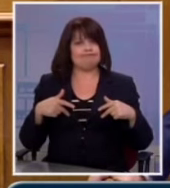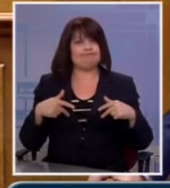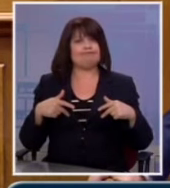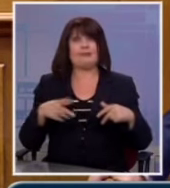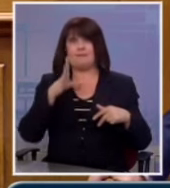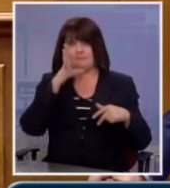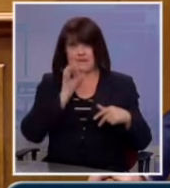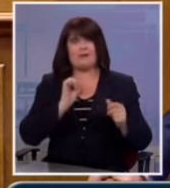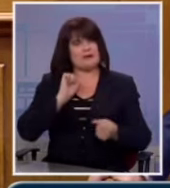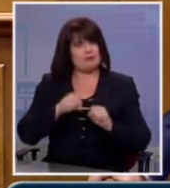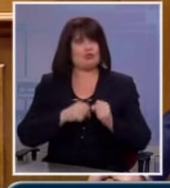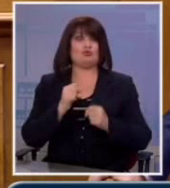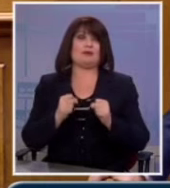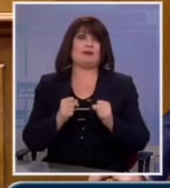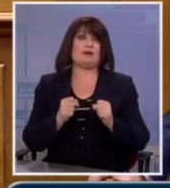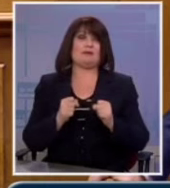ειλικρινή προσπάθεια